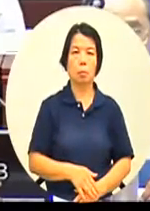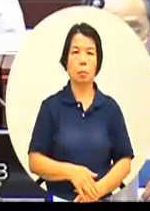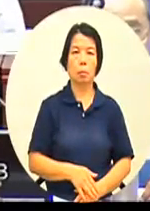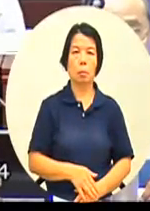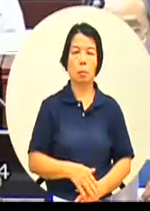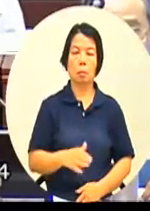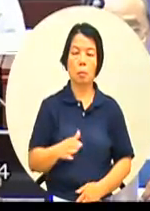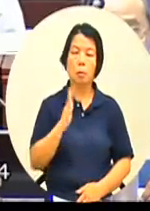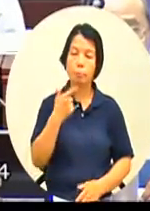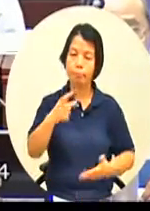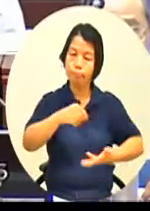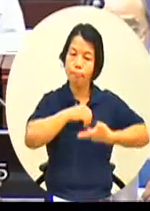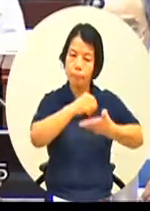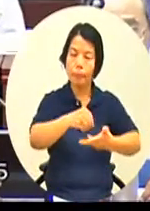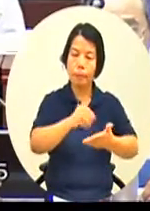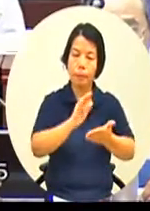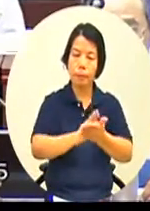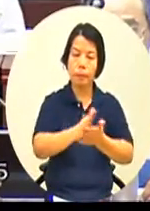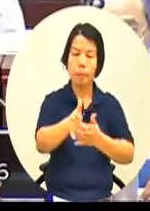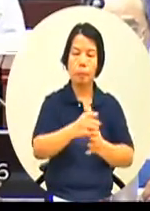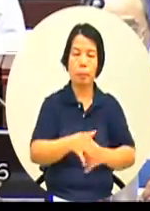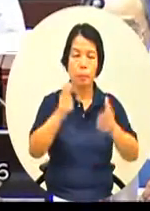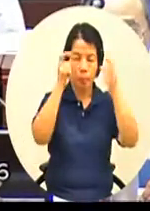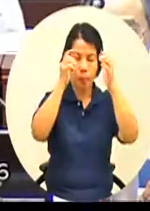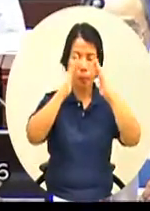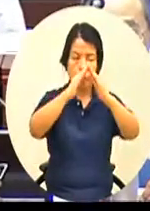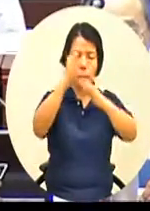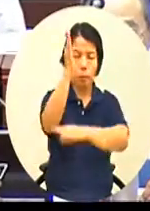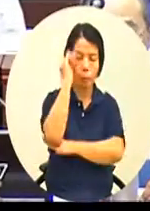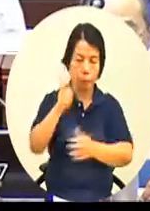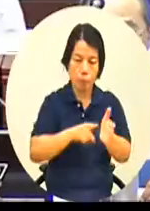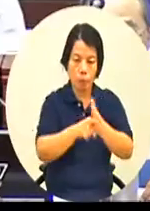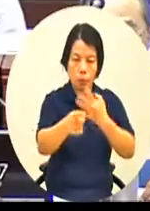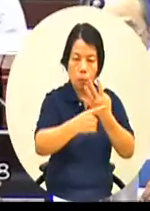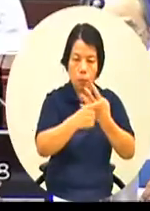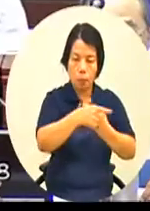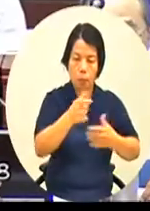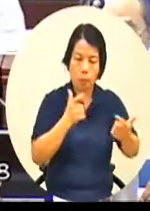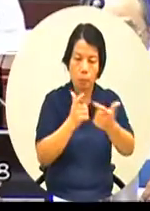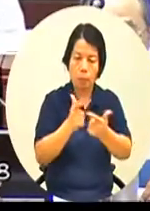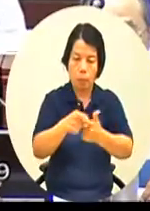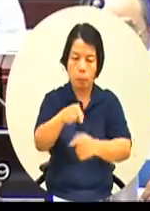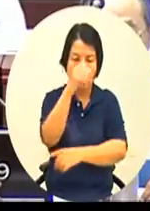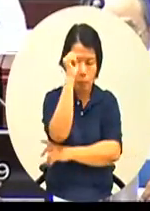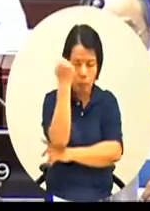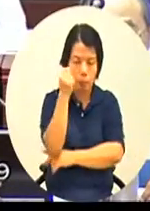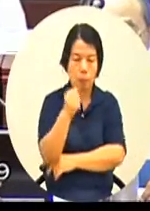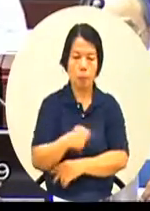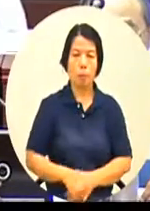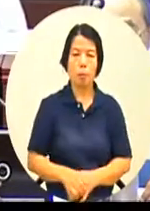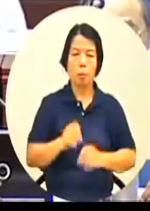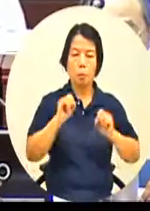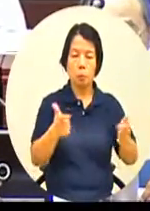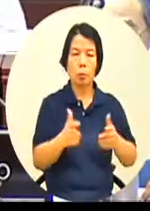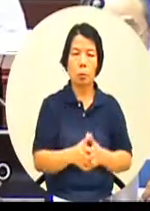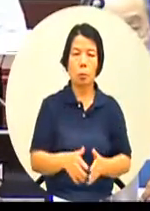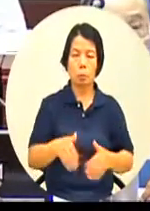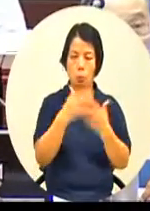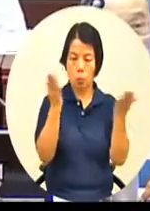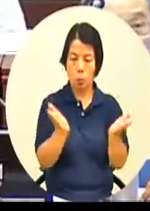他需求出来以后，市政府的专业又配合，所以。这个的意义是在这里，所以也不完全是都是